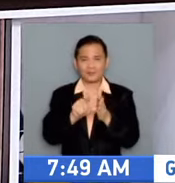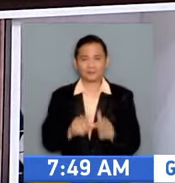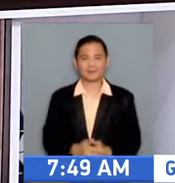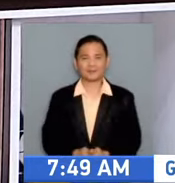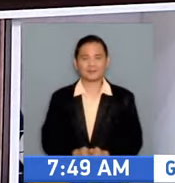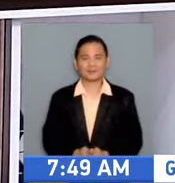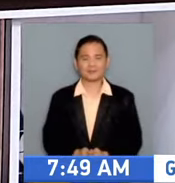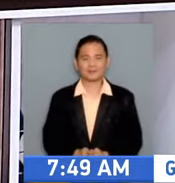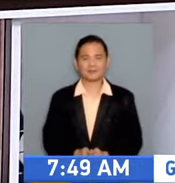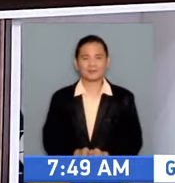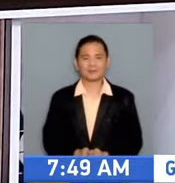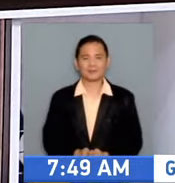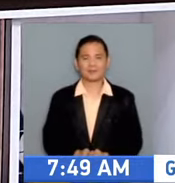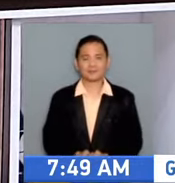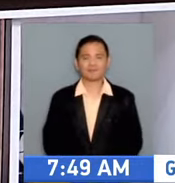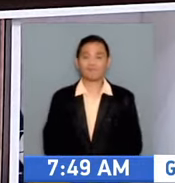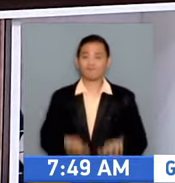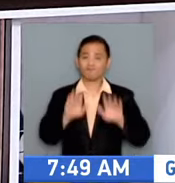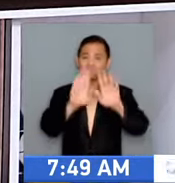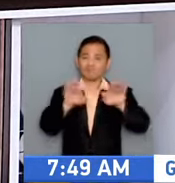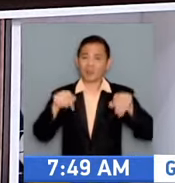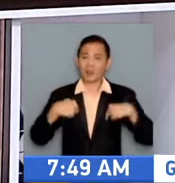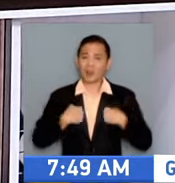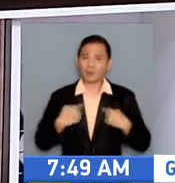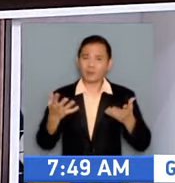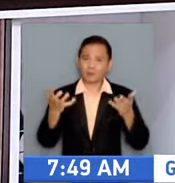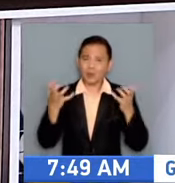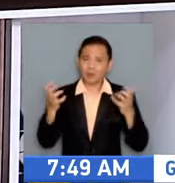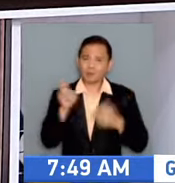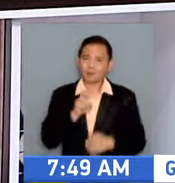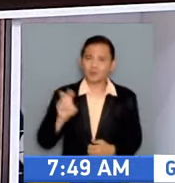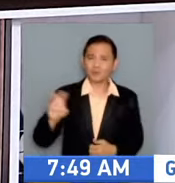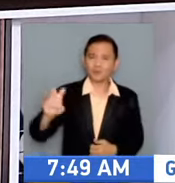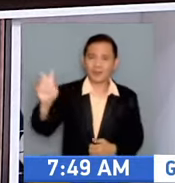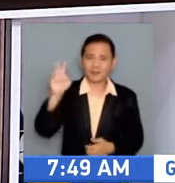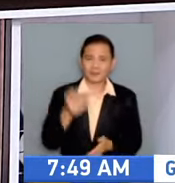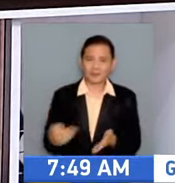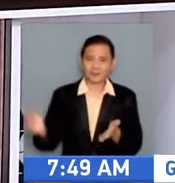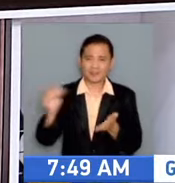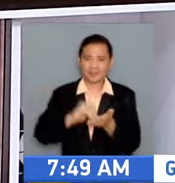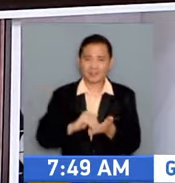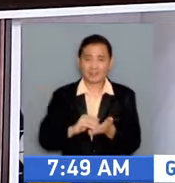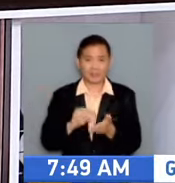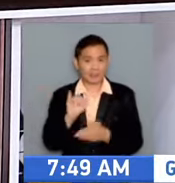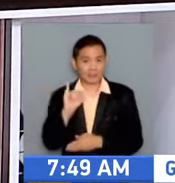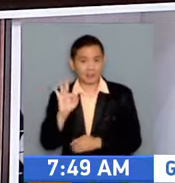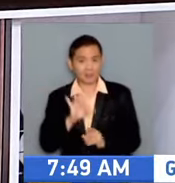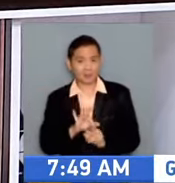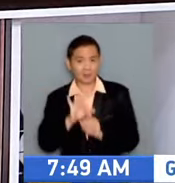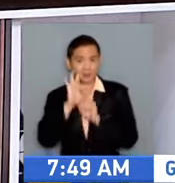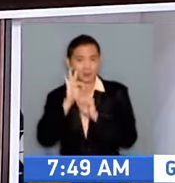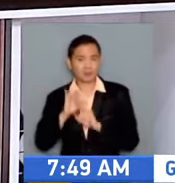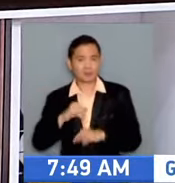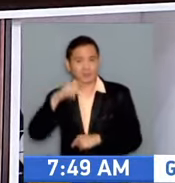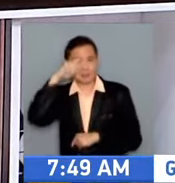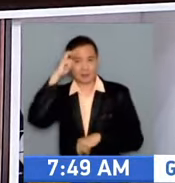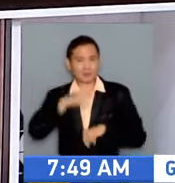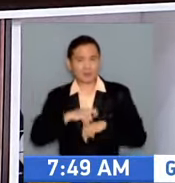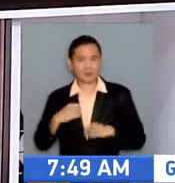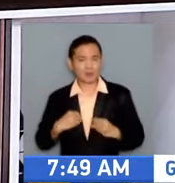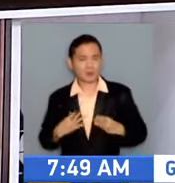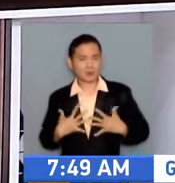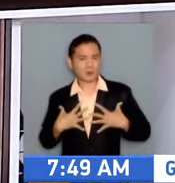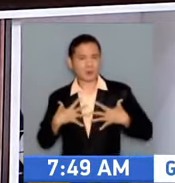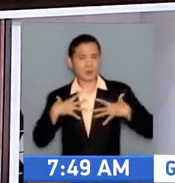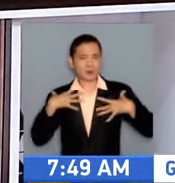ko na uli mag-travel, partner. Yes. Ang saya kasi talaga, lalo na pag may music na summer vibes. Correct ka dyan. Eh, tara na! Alik ka na! Pumasyal na tayo, again?